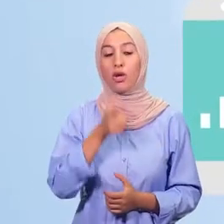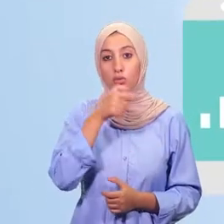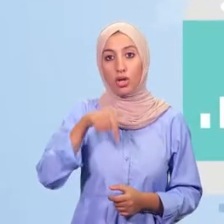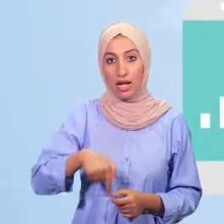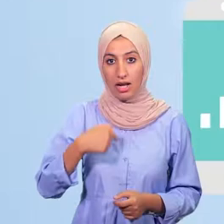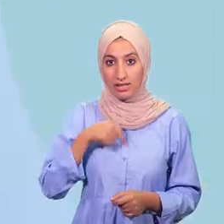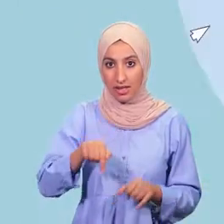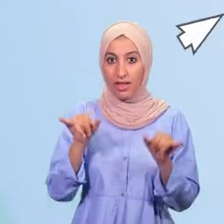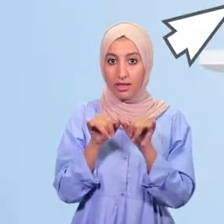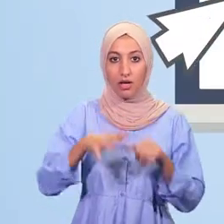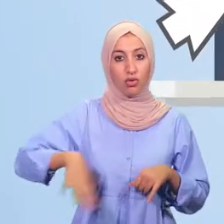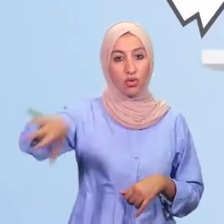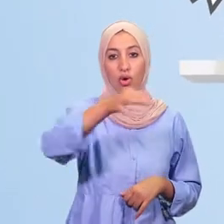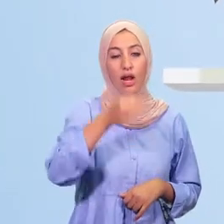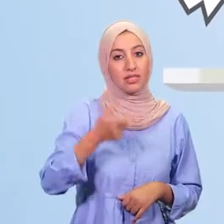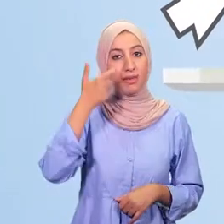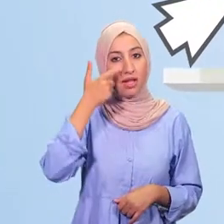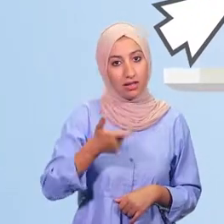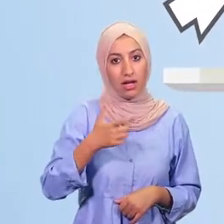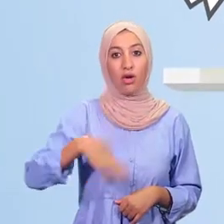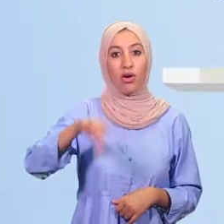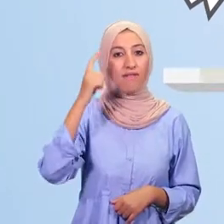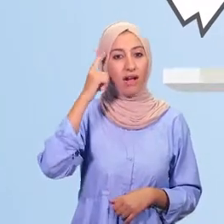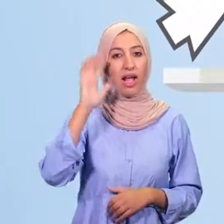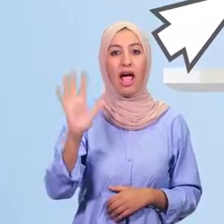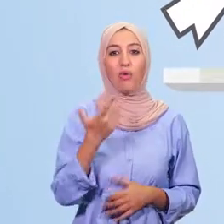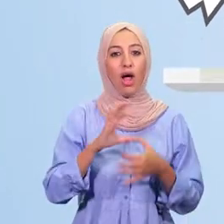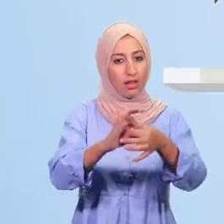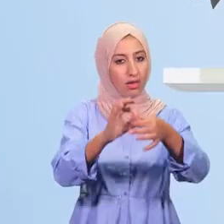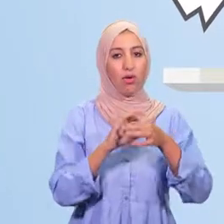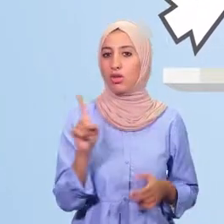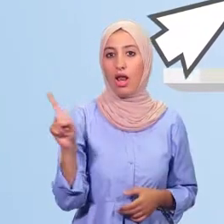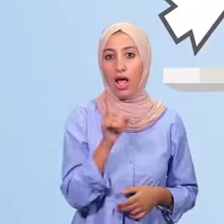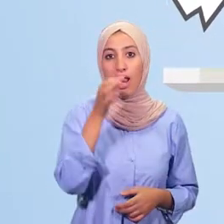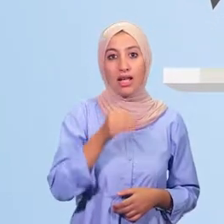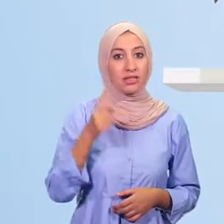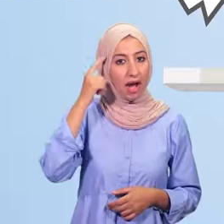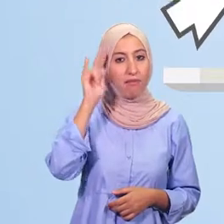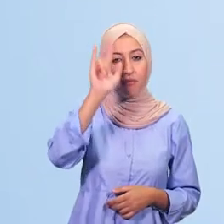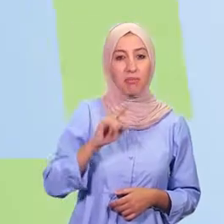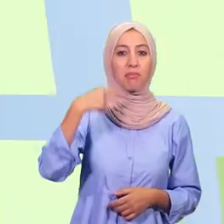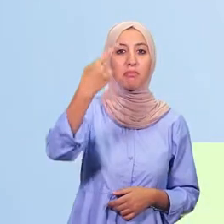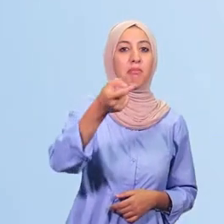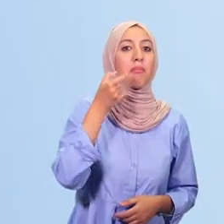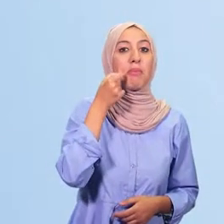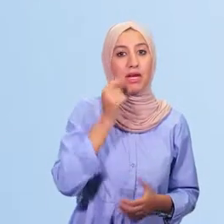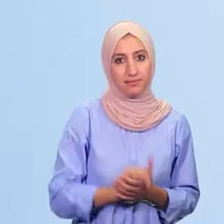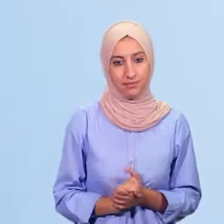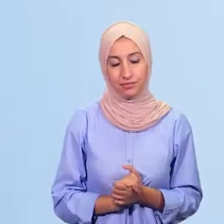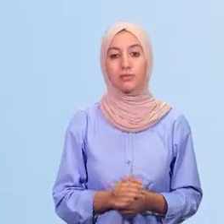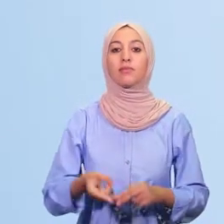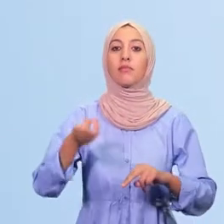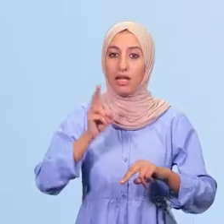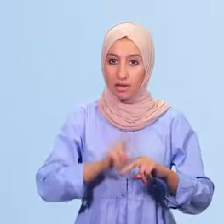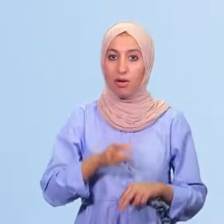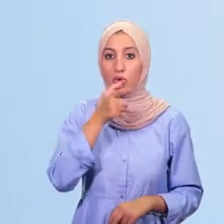التكنولوجيا الحذر والانتباه وعدم الوثوق بأي تواصل إلكتروني دون التأكد من الطرف الآخر، بالإضافة إلى